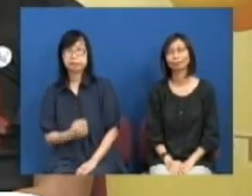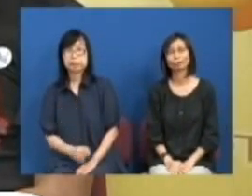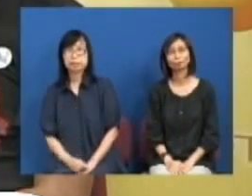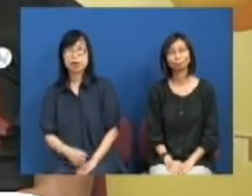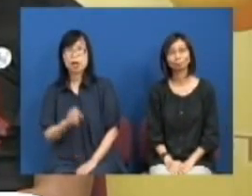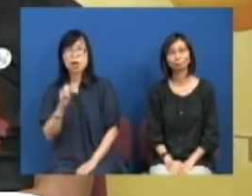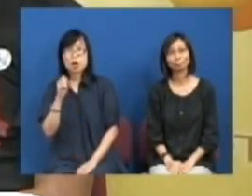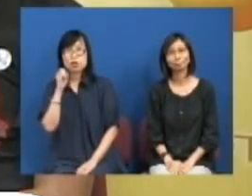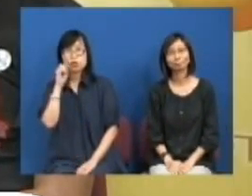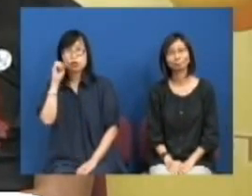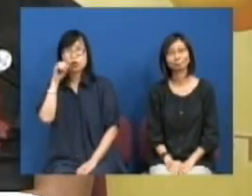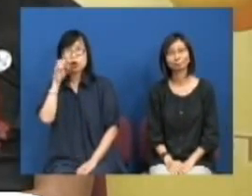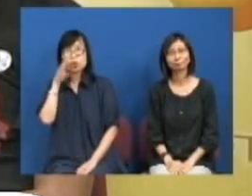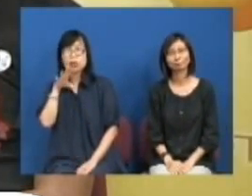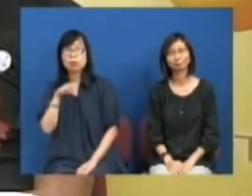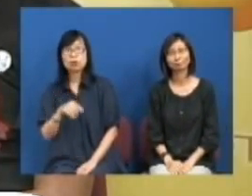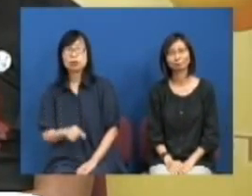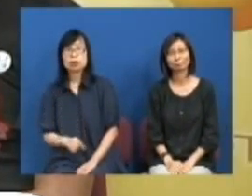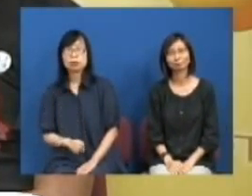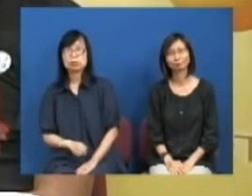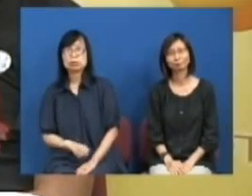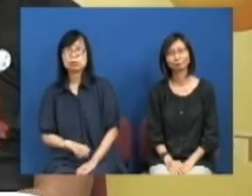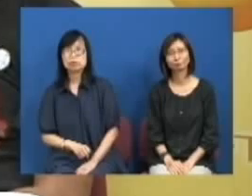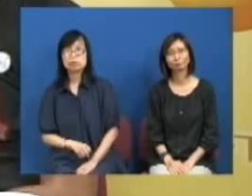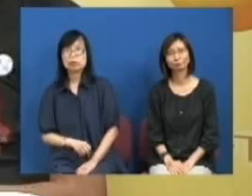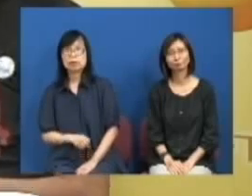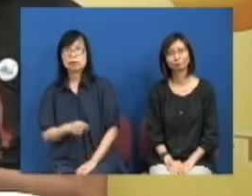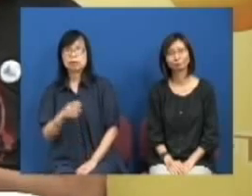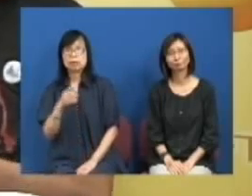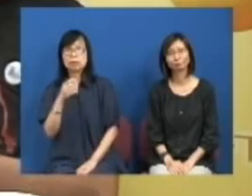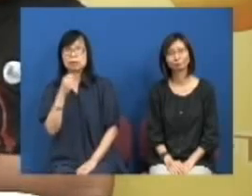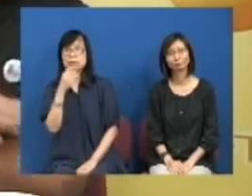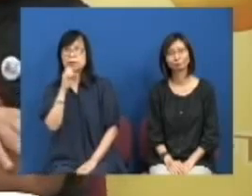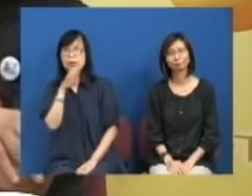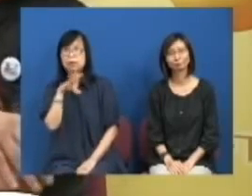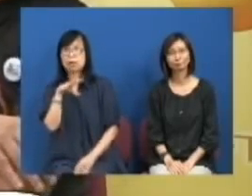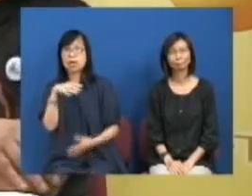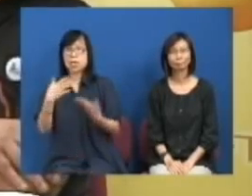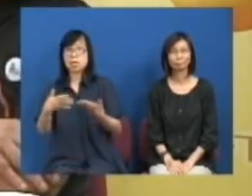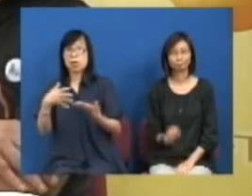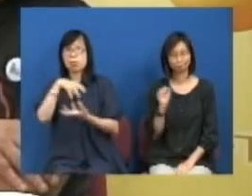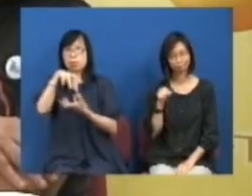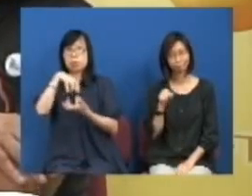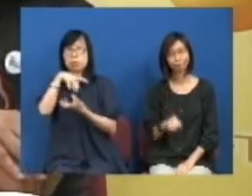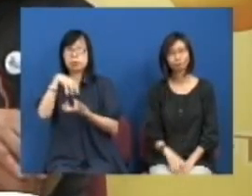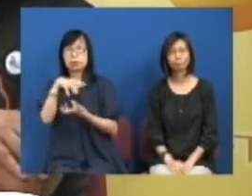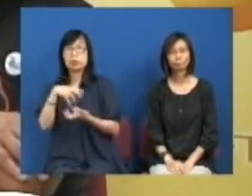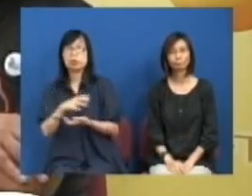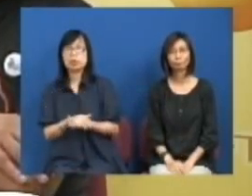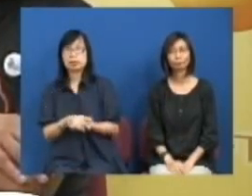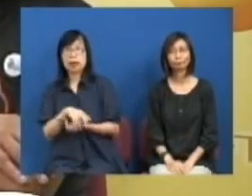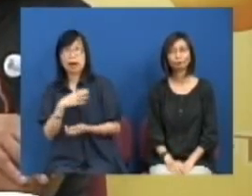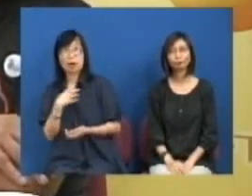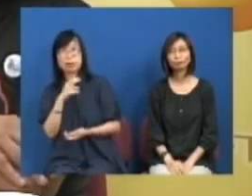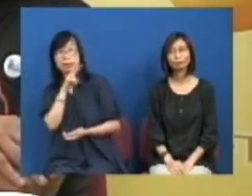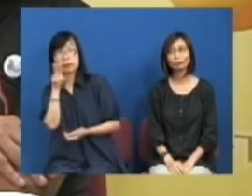講嚟講去咧，就我自己會認為香港局勢當然係非常之亂啦，即係你看到呢個